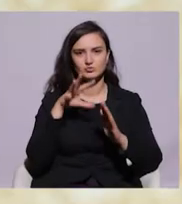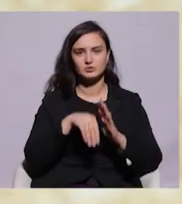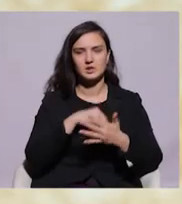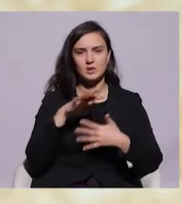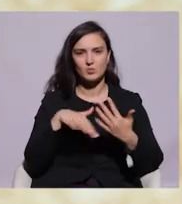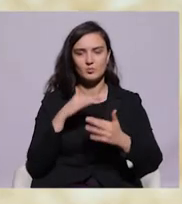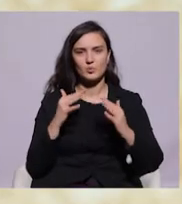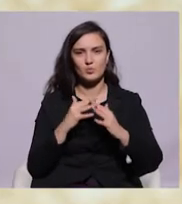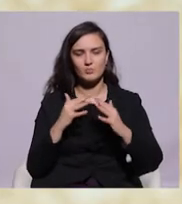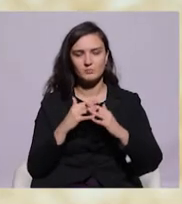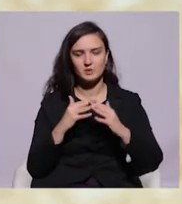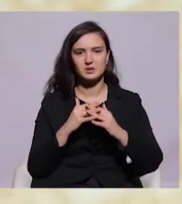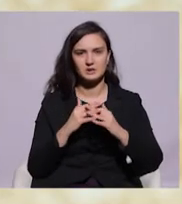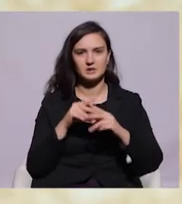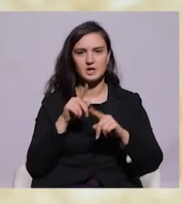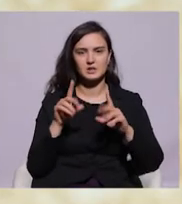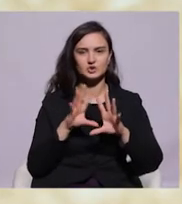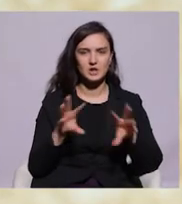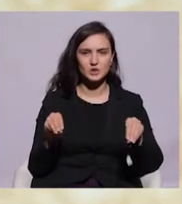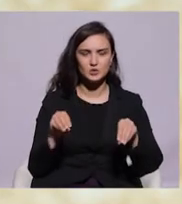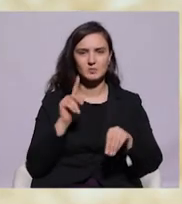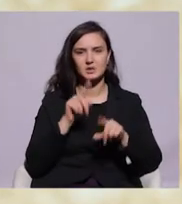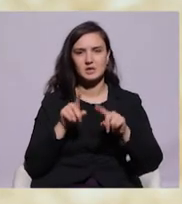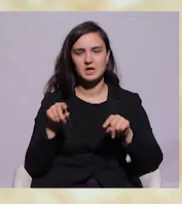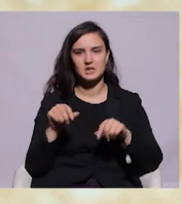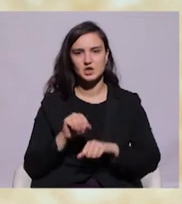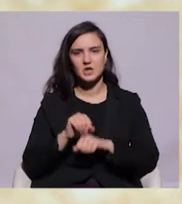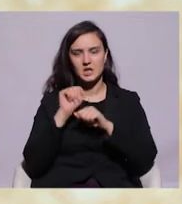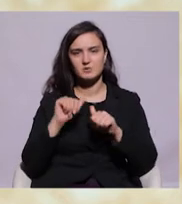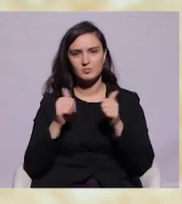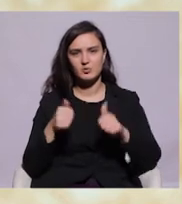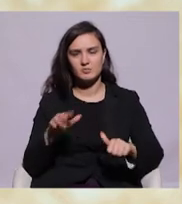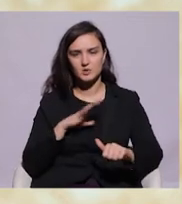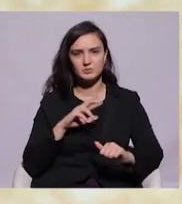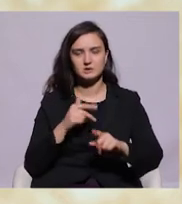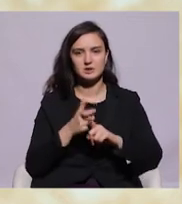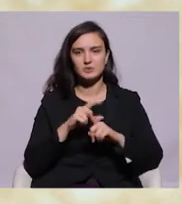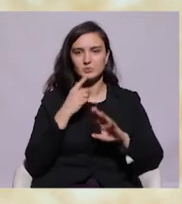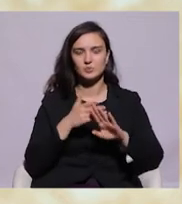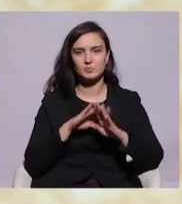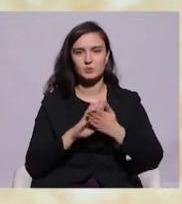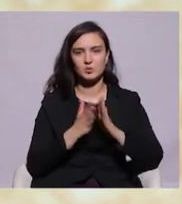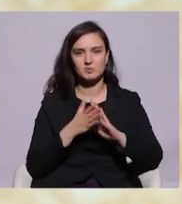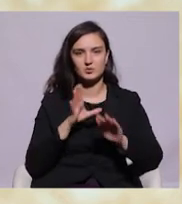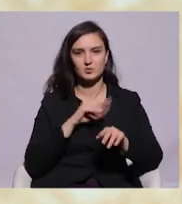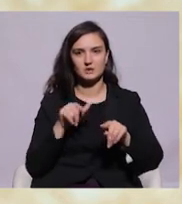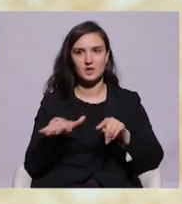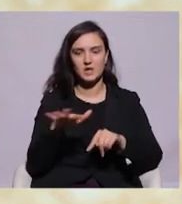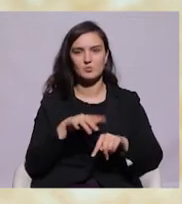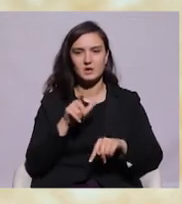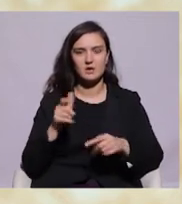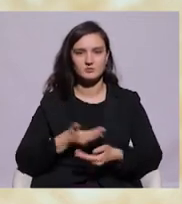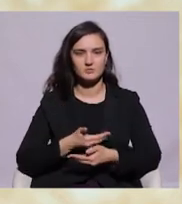შიდა არეულობები, ომები, რომელსაც ხან ჩაახშობდნენ ხოლმე, ხან აჯანყების ფორმა ჰქონდა და მოკლედ ძალიან რთულ პირობებში უწევდათ